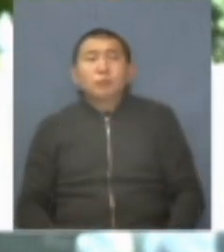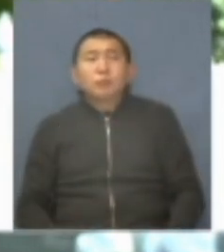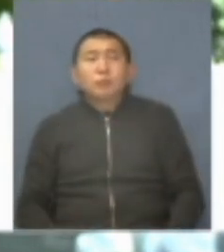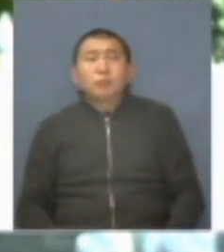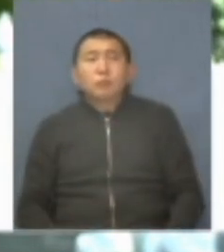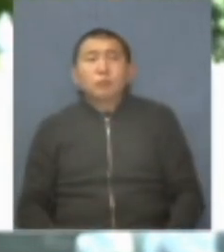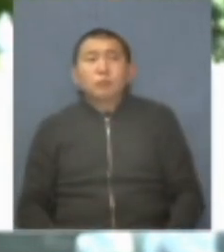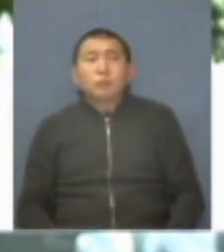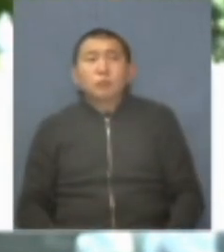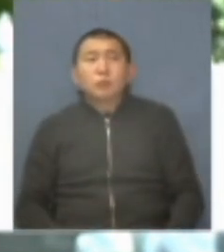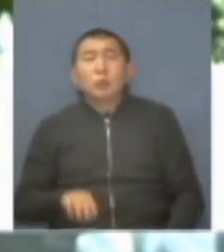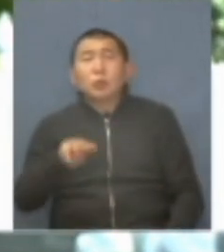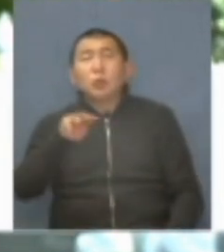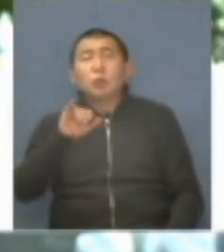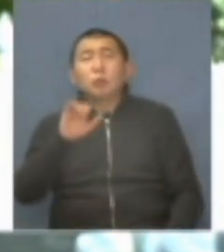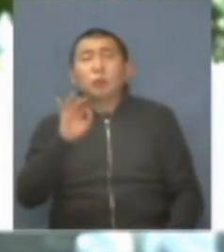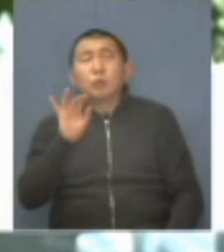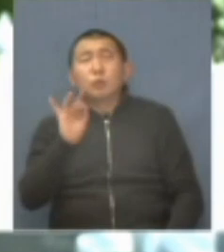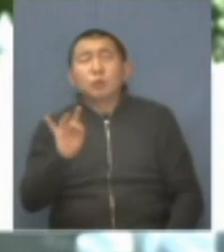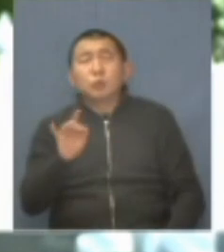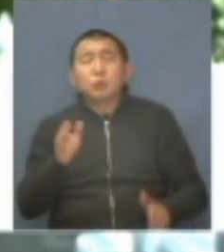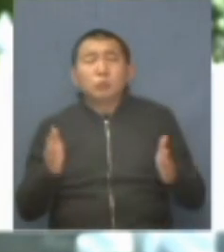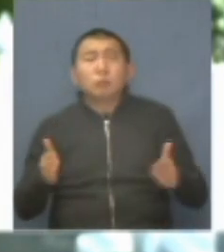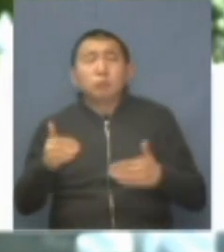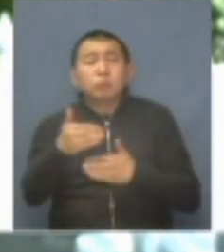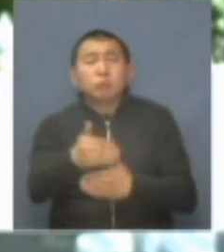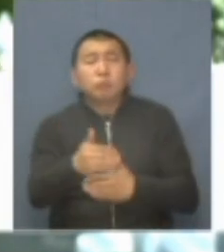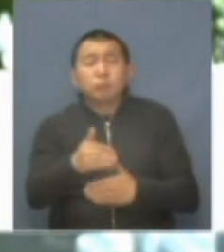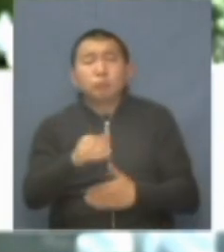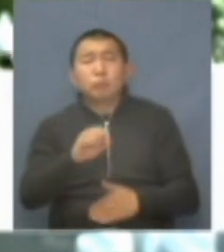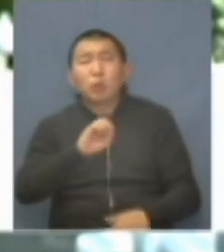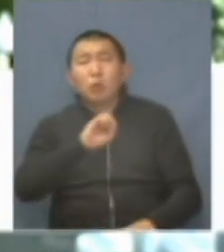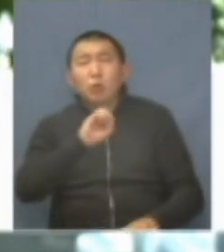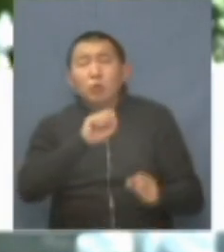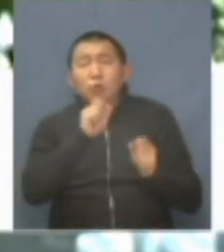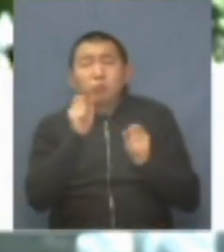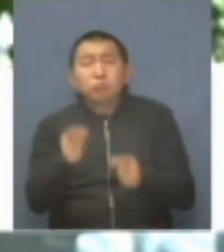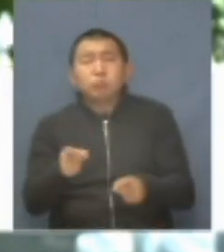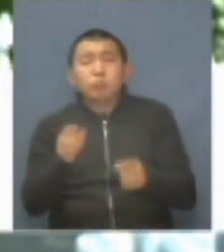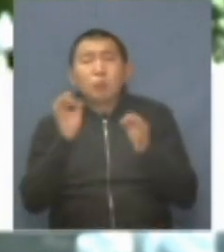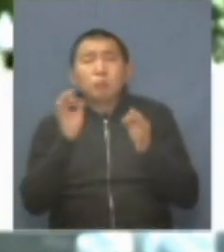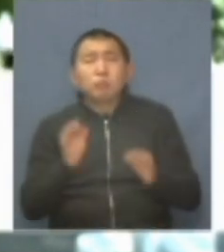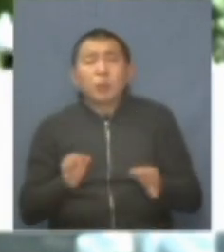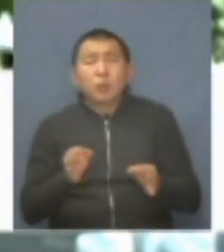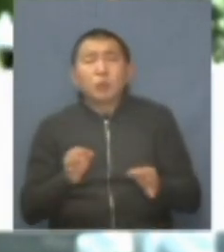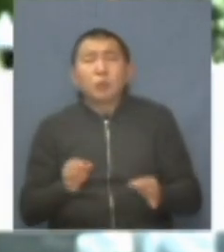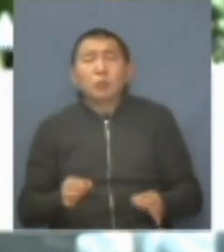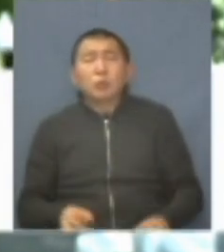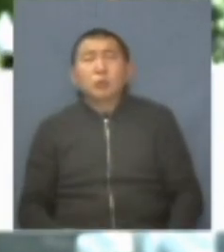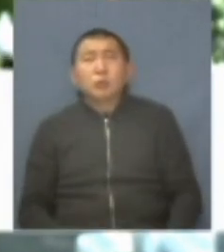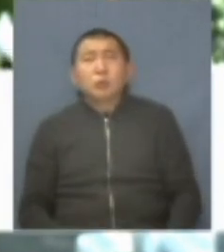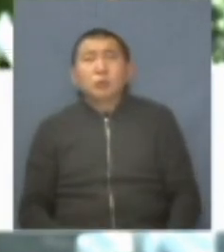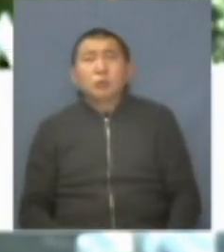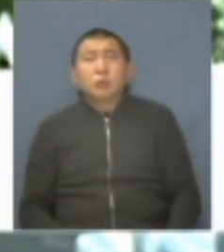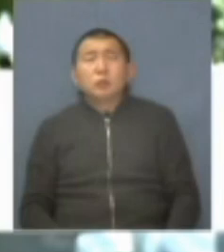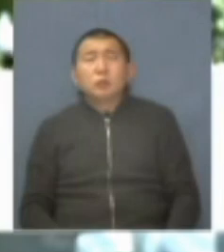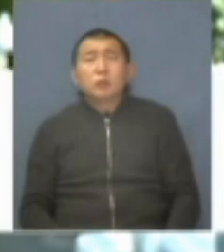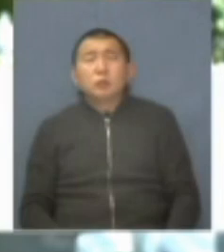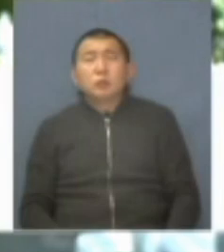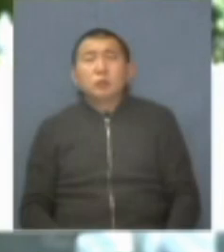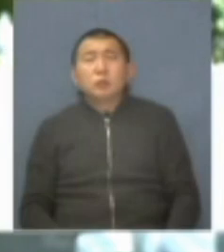қоқыс жәшіктерді арнайы ластамау және де оларды арнайы утилизациялау негізінде олардың әдет ғұрыптарын,